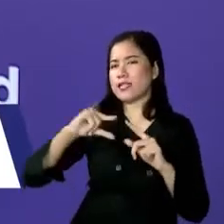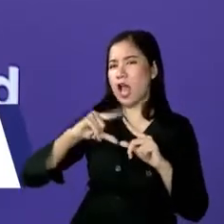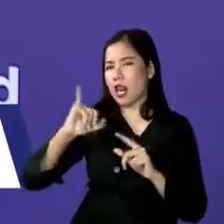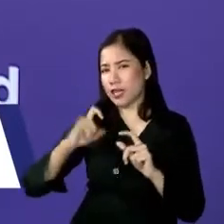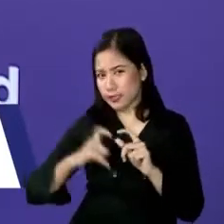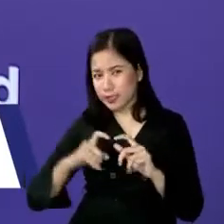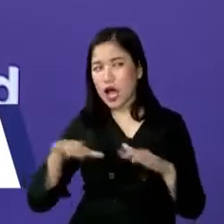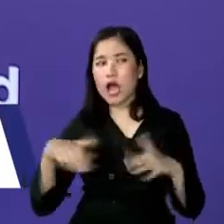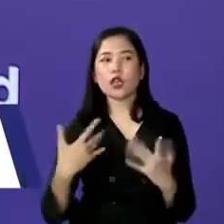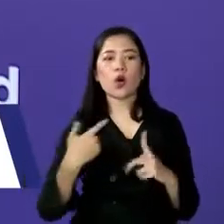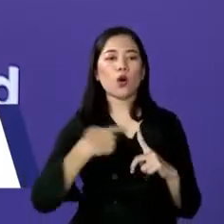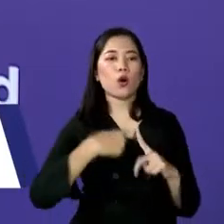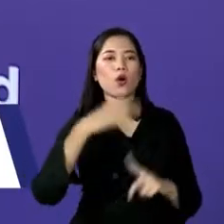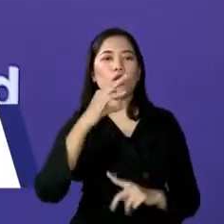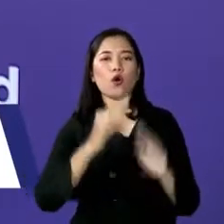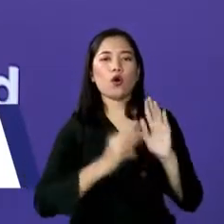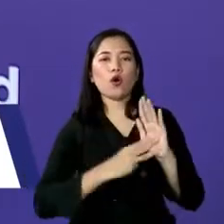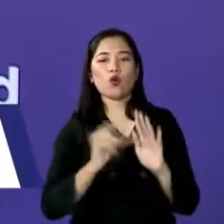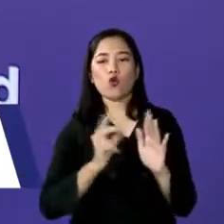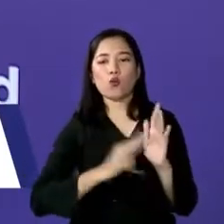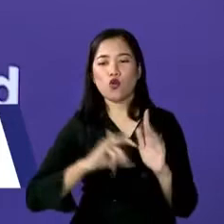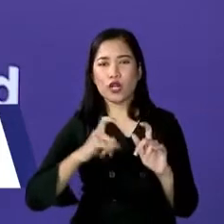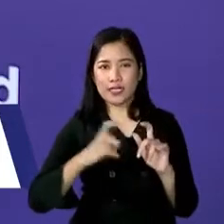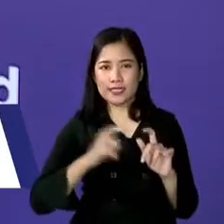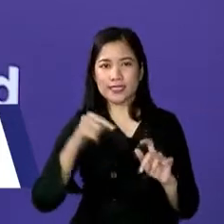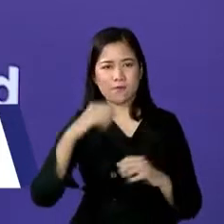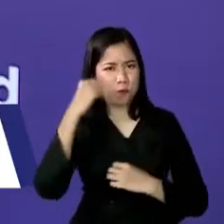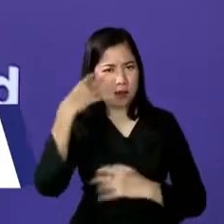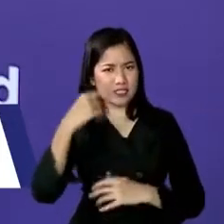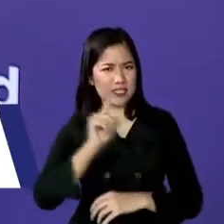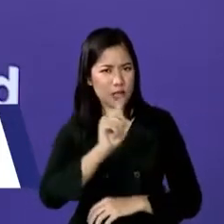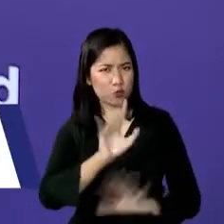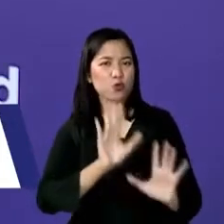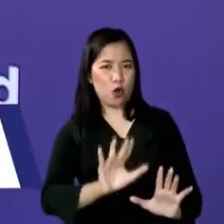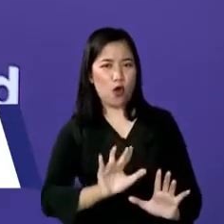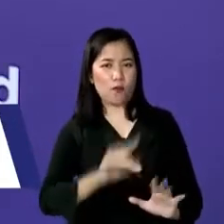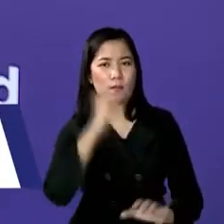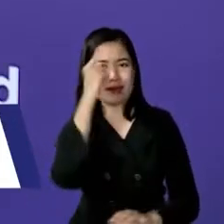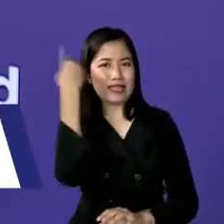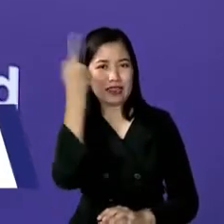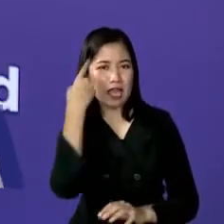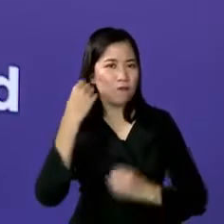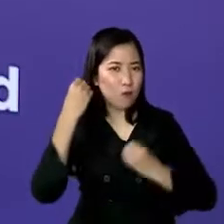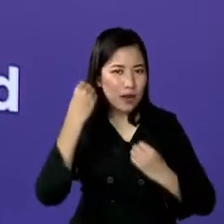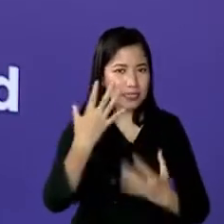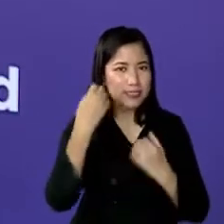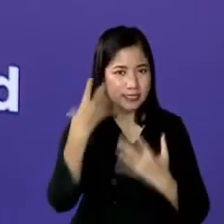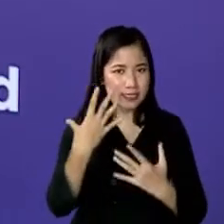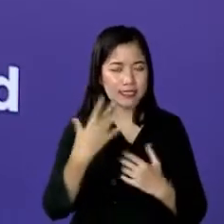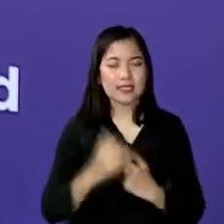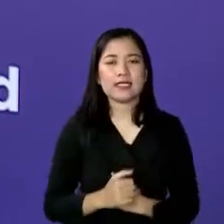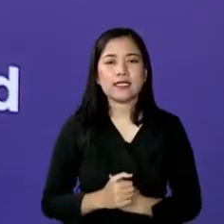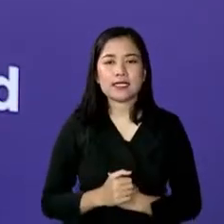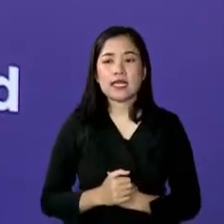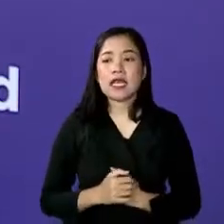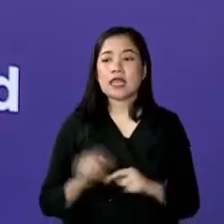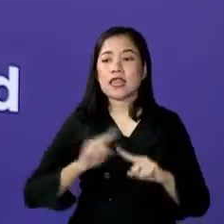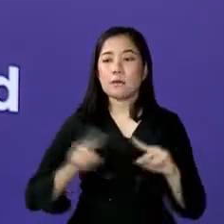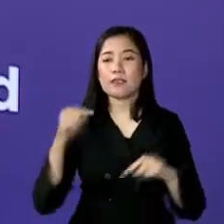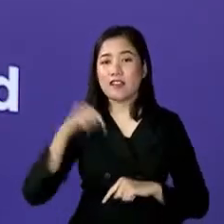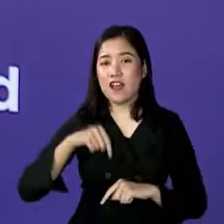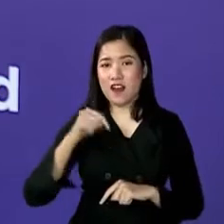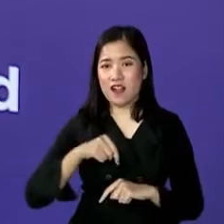sumber informasinya hanya satu dari pemerintah begitu ya tetapi saat ini kalau saya lihat